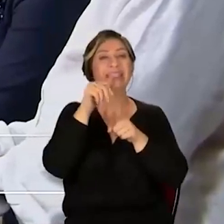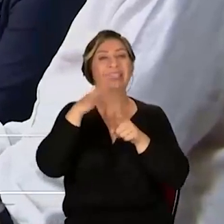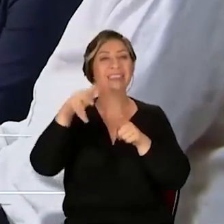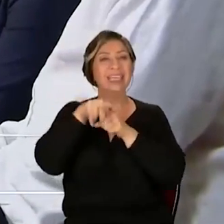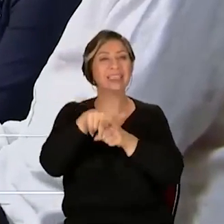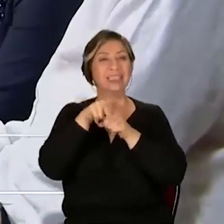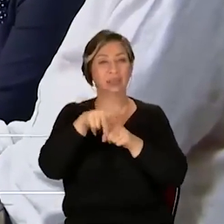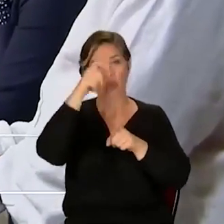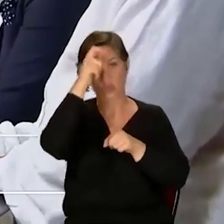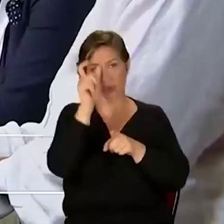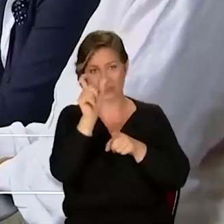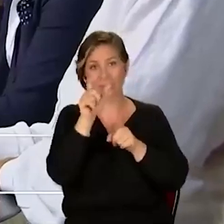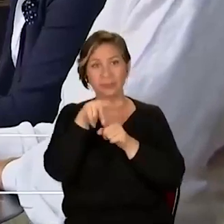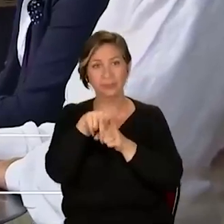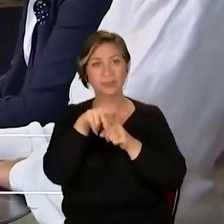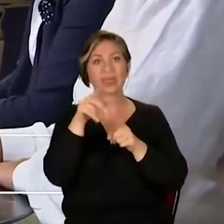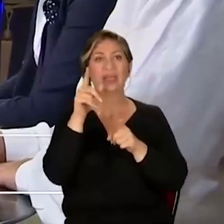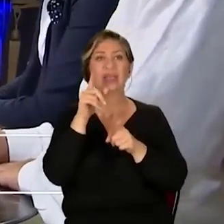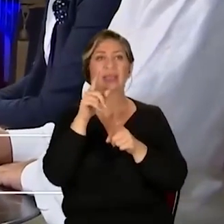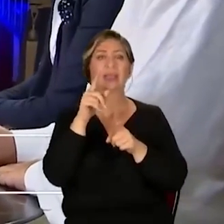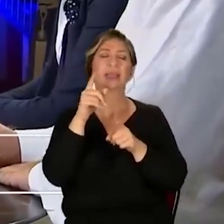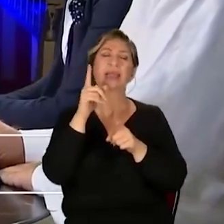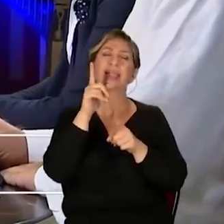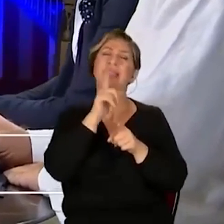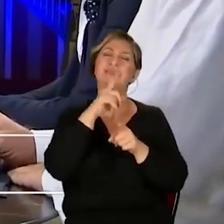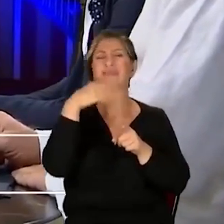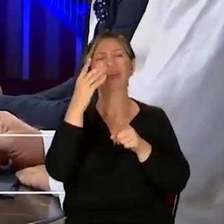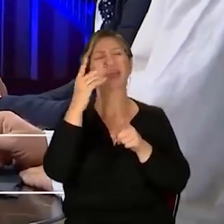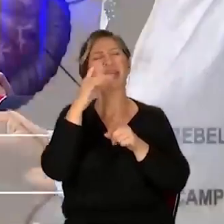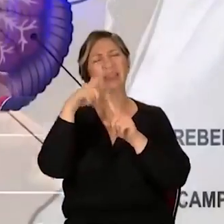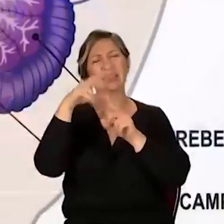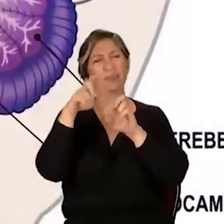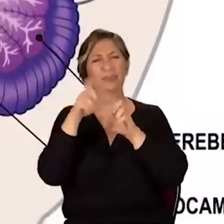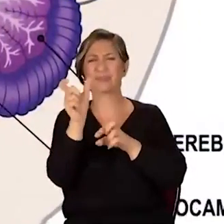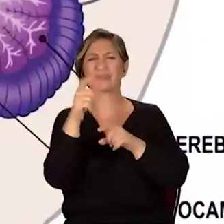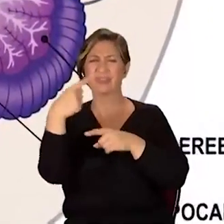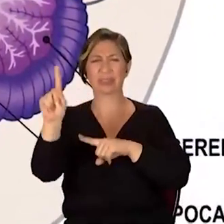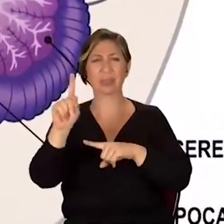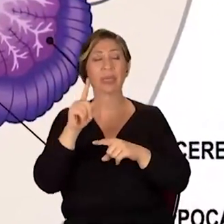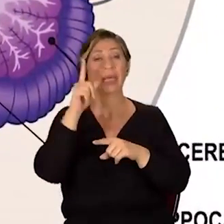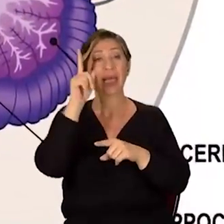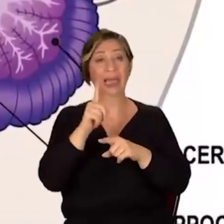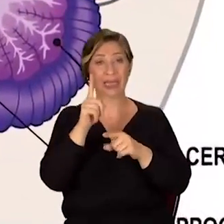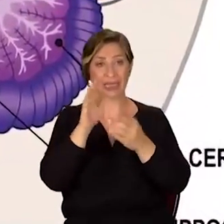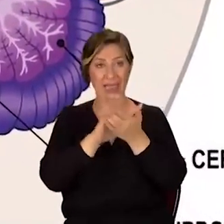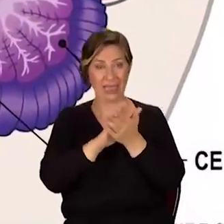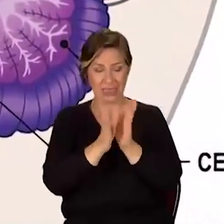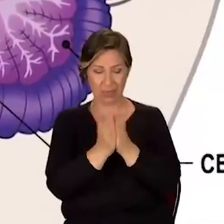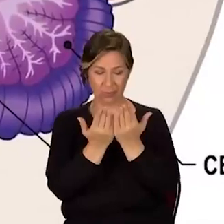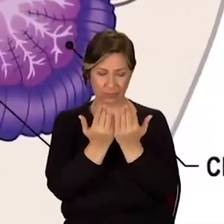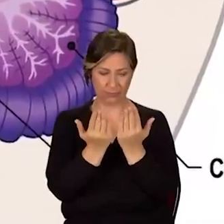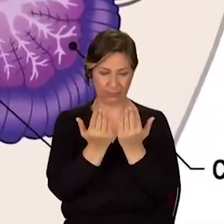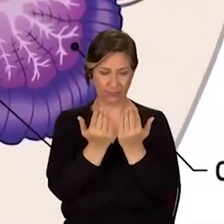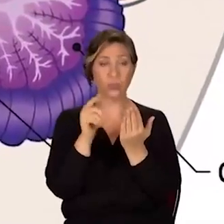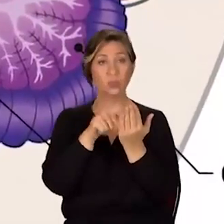deniz atı. Bu yani Latincesi de hipokampus. Şimdi siz ilk veriyi yani diyelim ki elinizdeki kitabı okuyorsunuz.